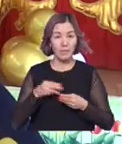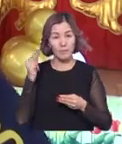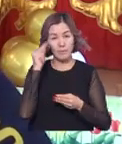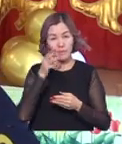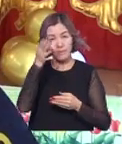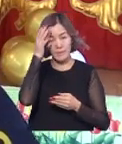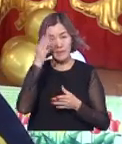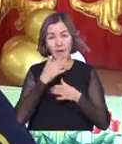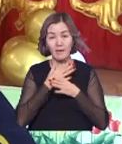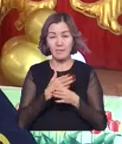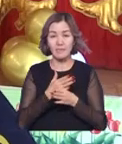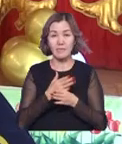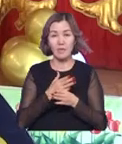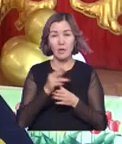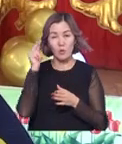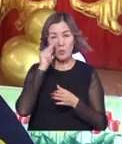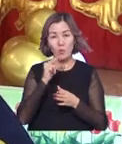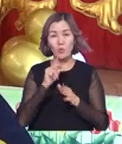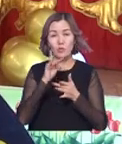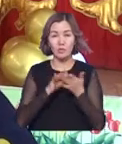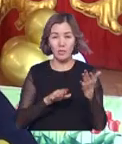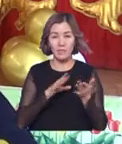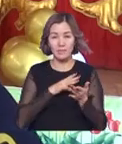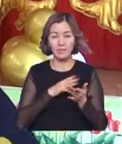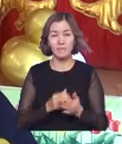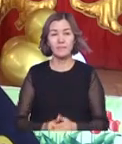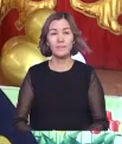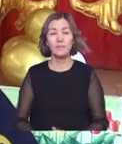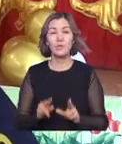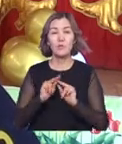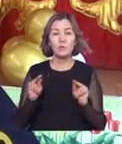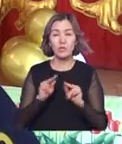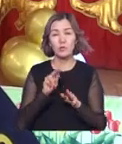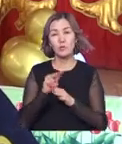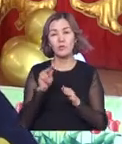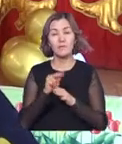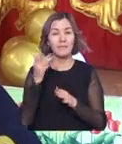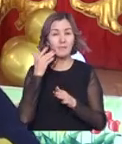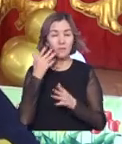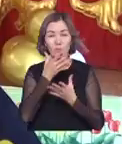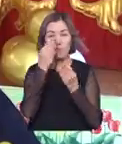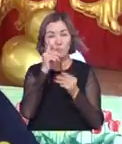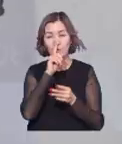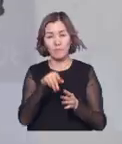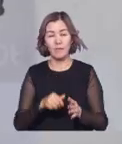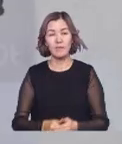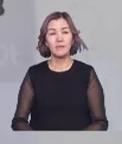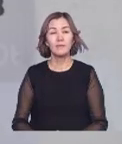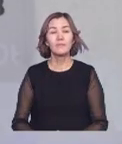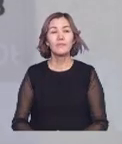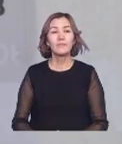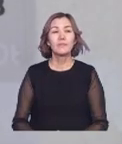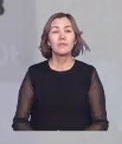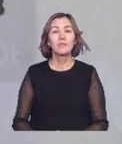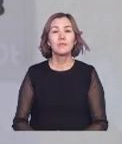түстім. Сондықтан да ол ұстаздың берген дәрісі ешқашанда ұмытылмайды деп ойлаймын. Салтанатты